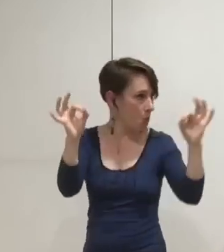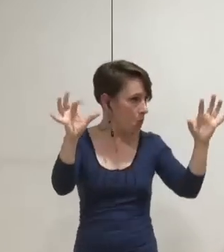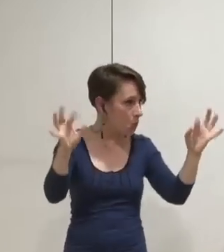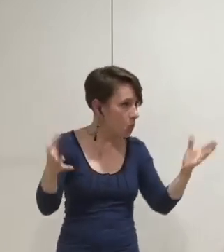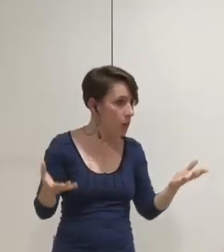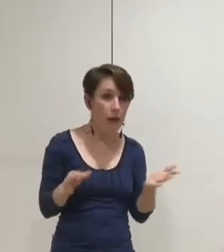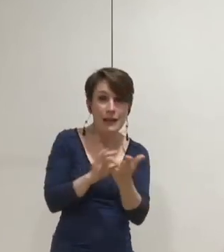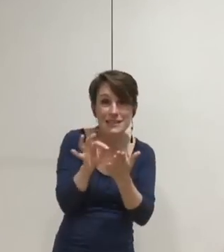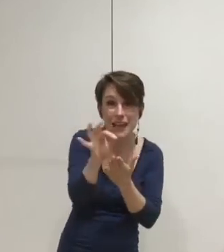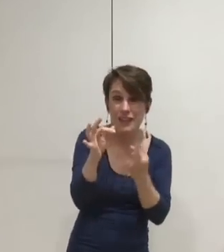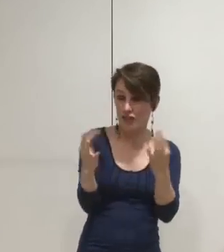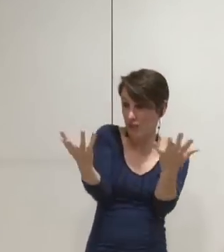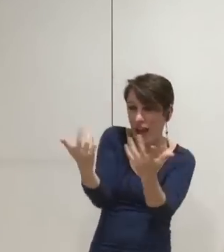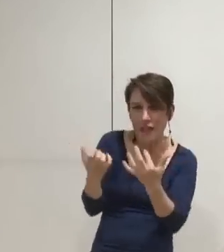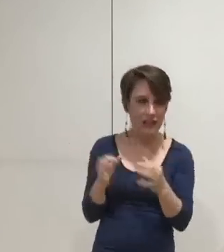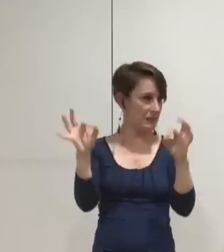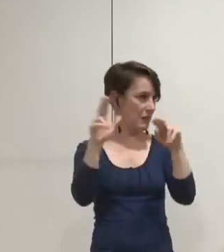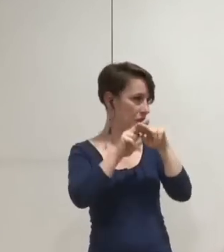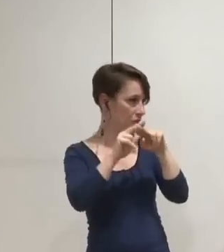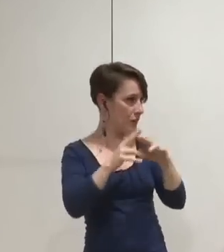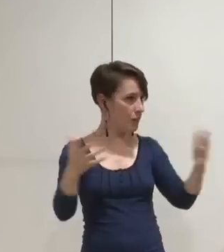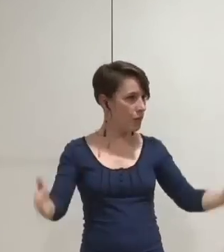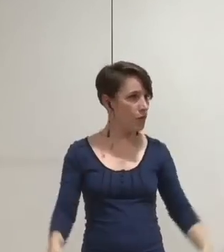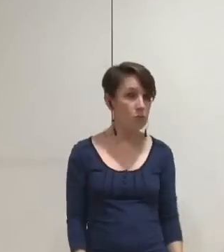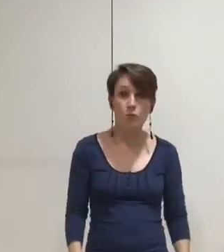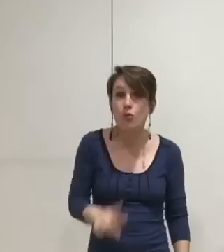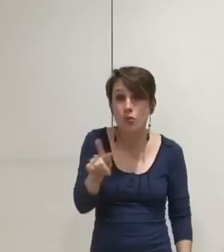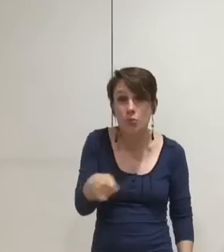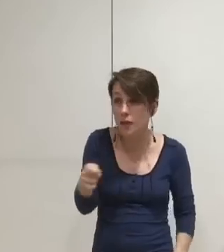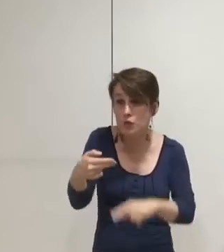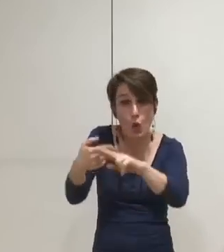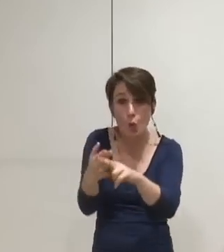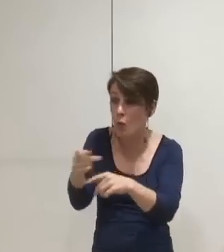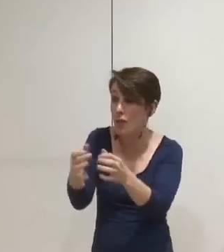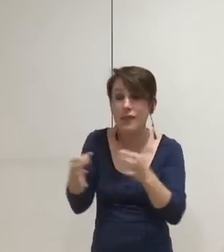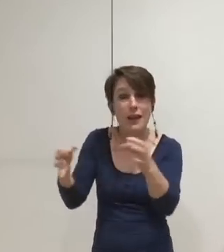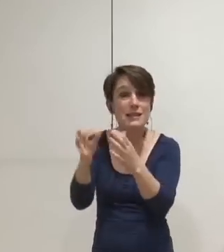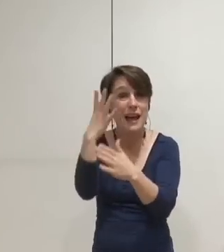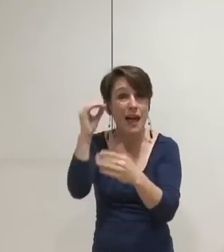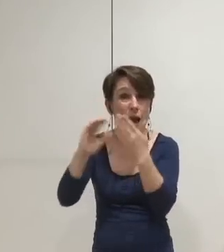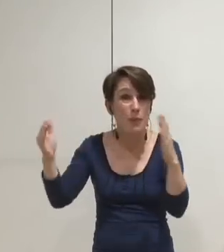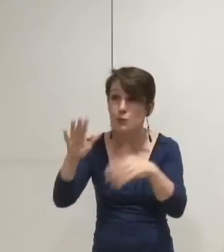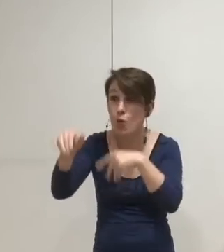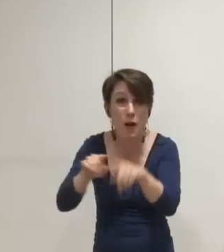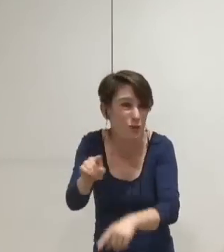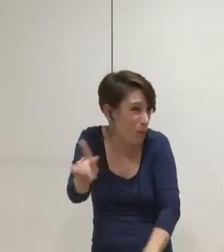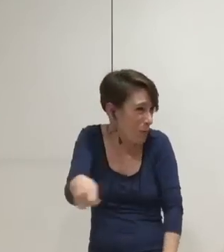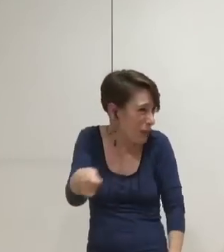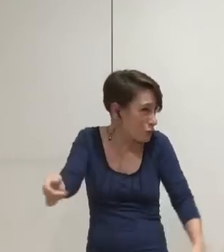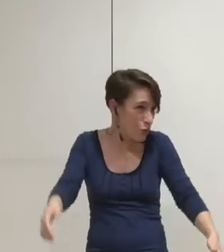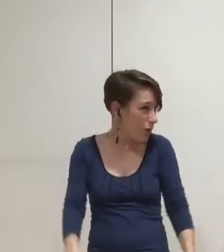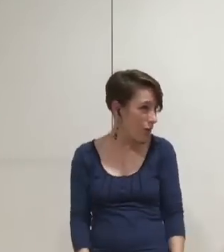stratégie sur l'attractivité du territoire comment voulez-vous que l'outil fonctionne et quel est le cahier des charges quel que vous